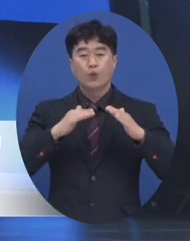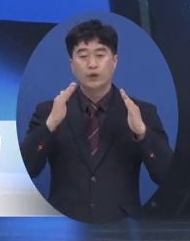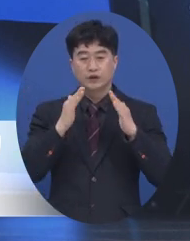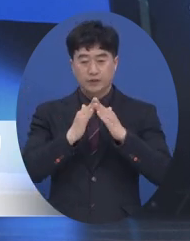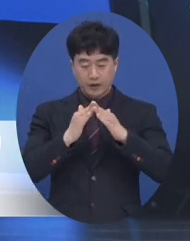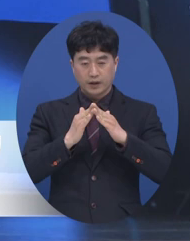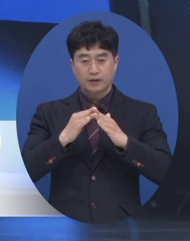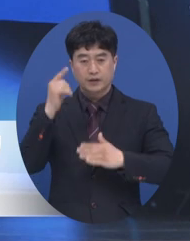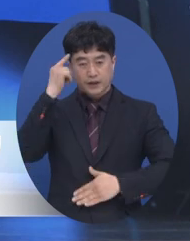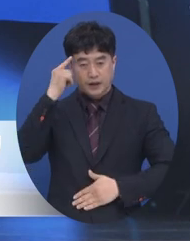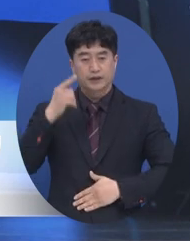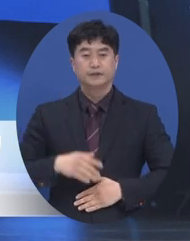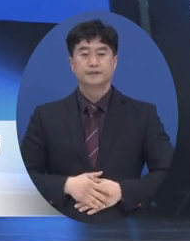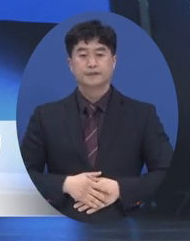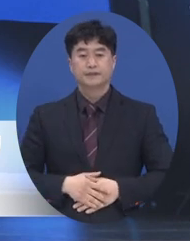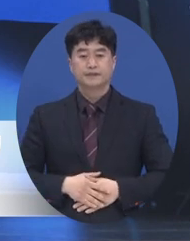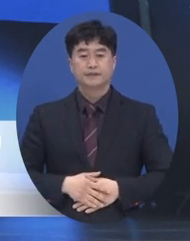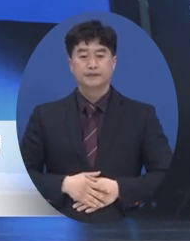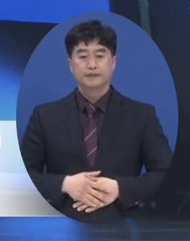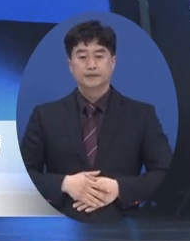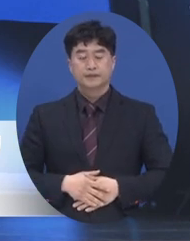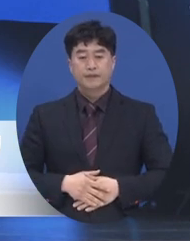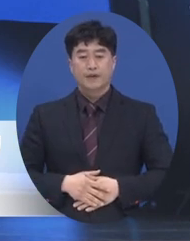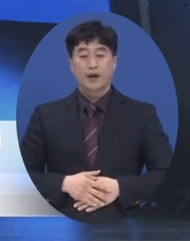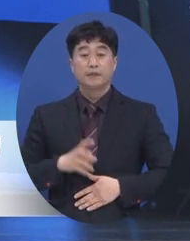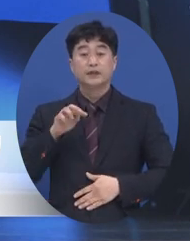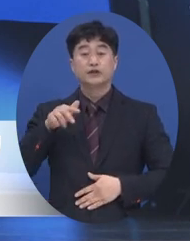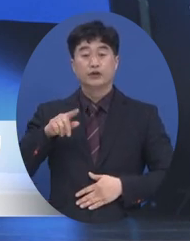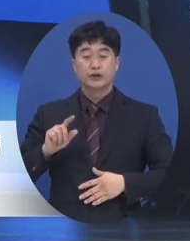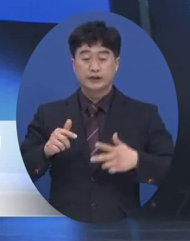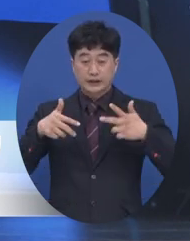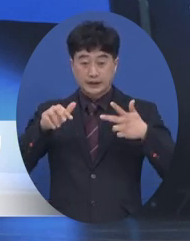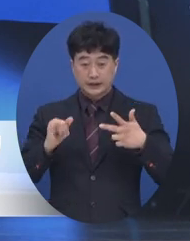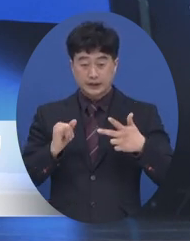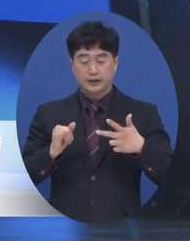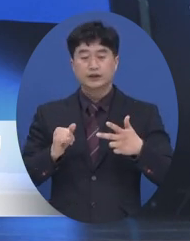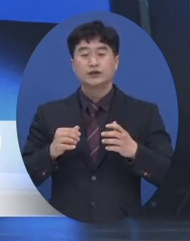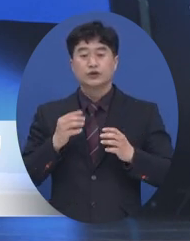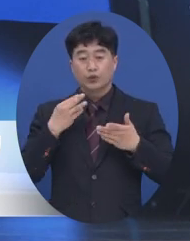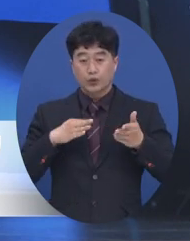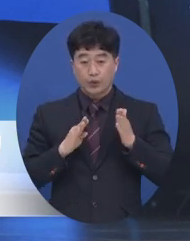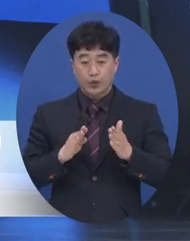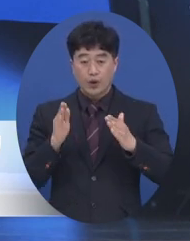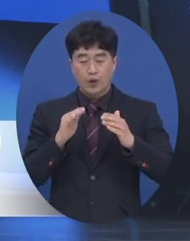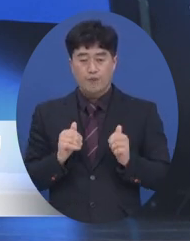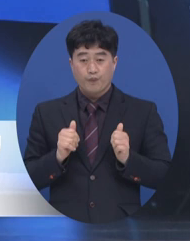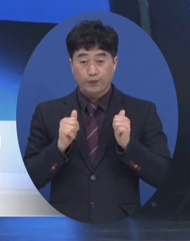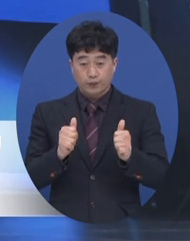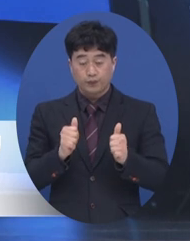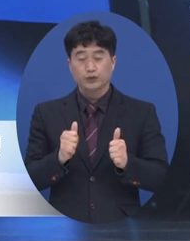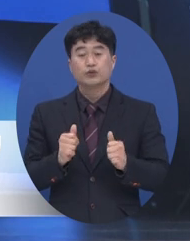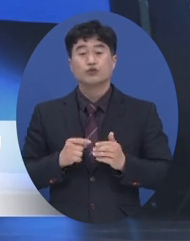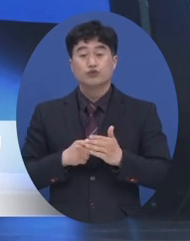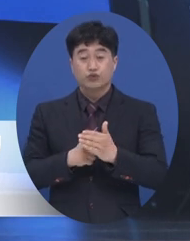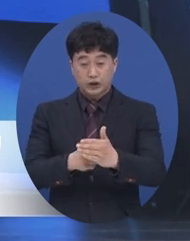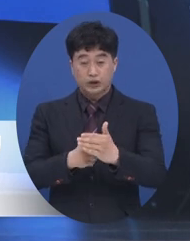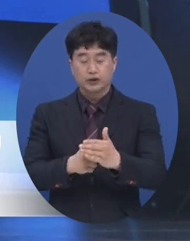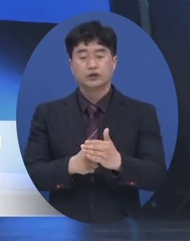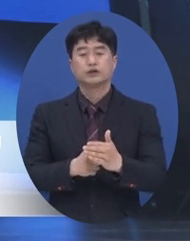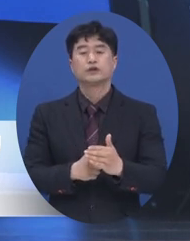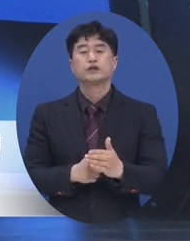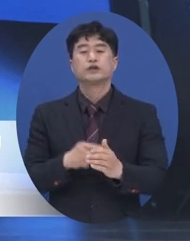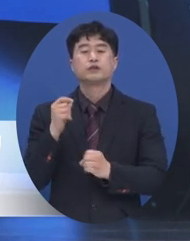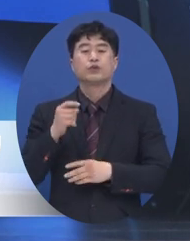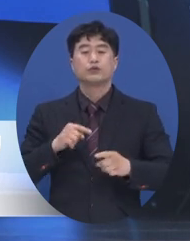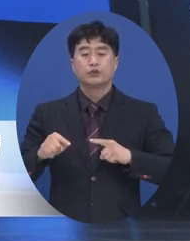공공주택이라고 보시면 쉽습니다. 민선 7기 경기도가 공들여 추진하는 기본정책 시리즈 중 하나인데요. 관련